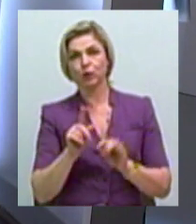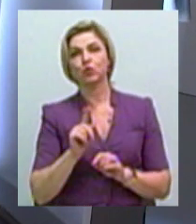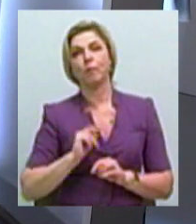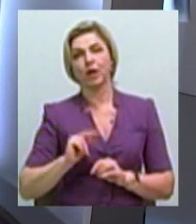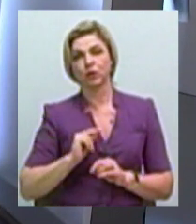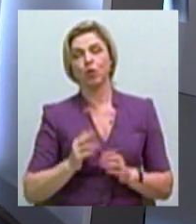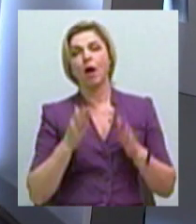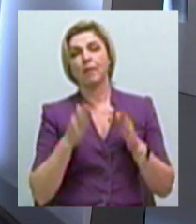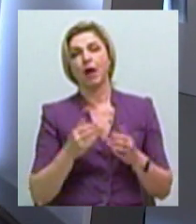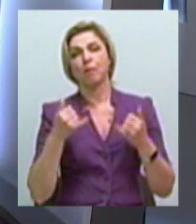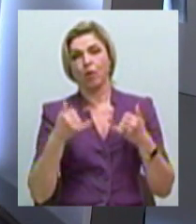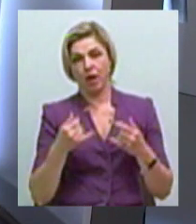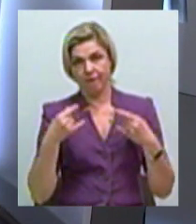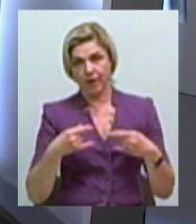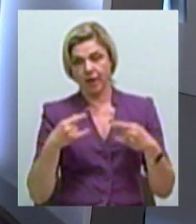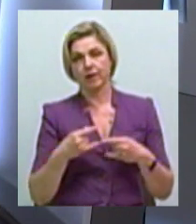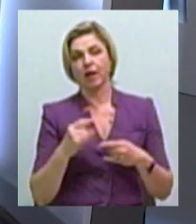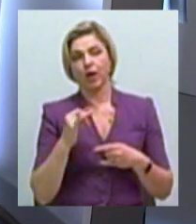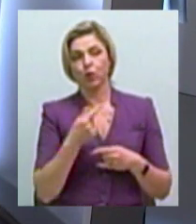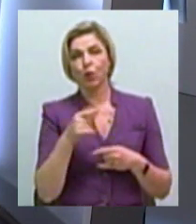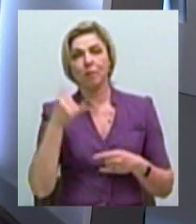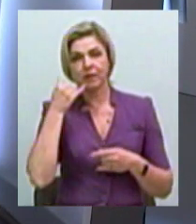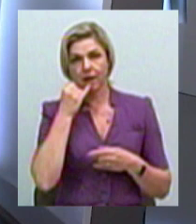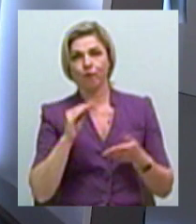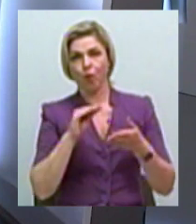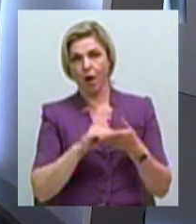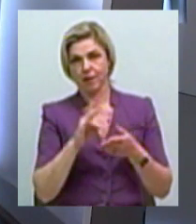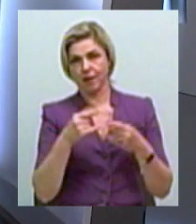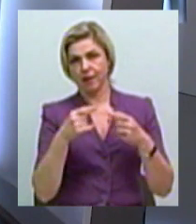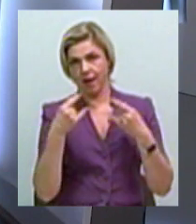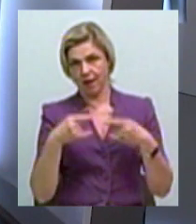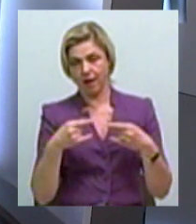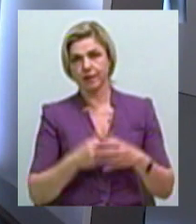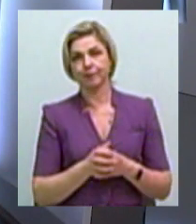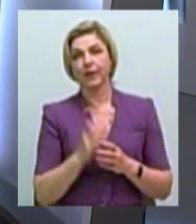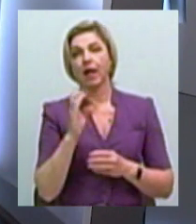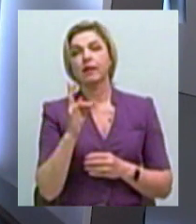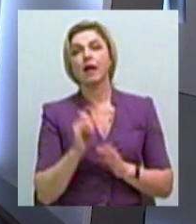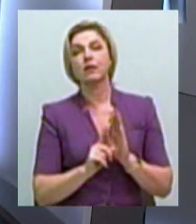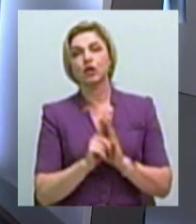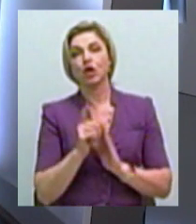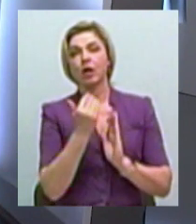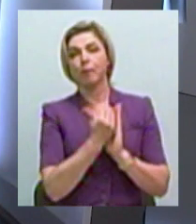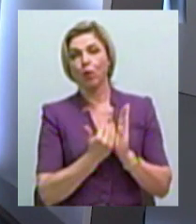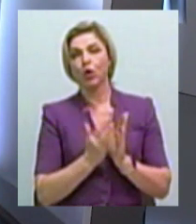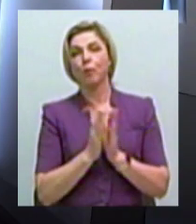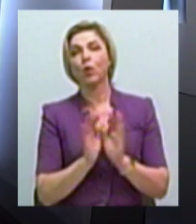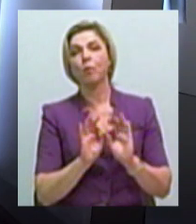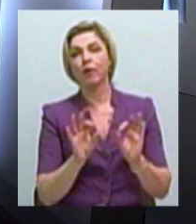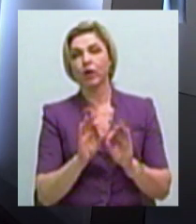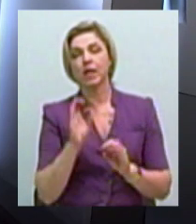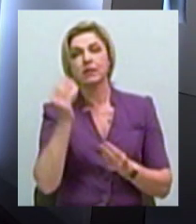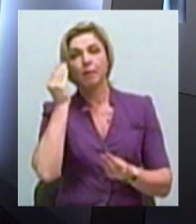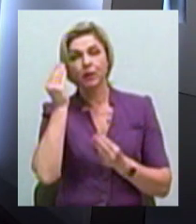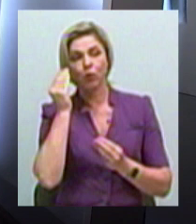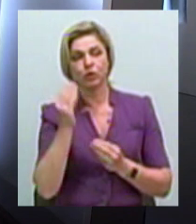контакт на телефон 76 92 33. Тетяна, на початку програми я прошу вас прокоментувати з точки